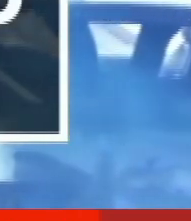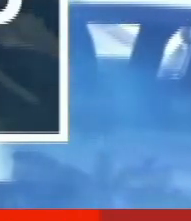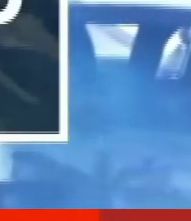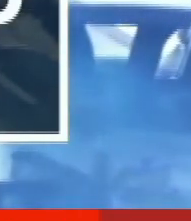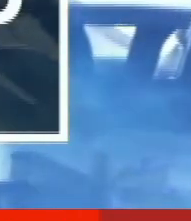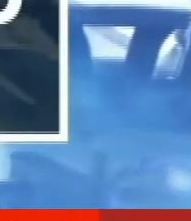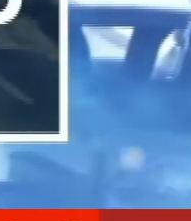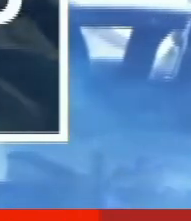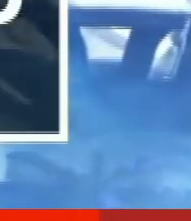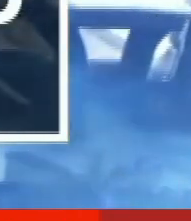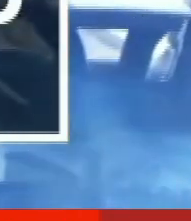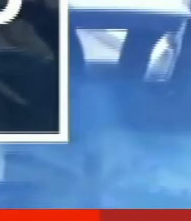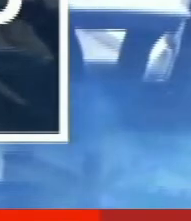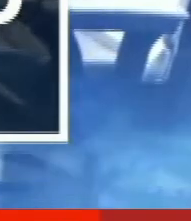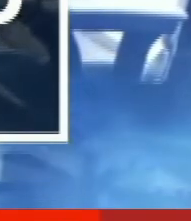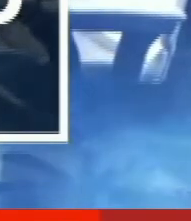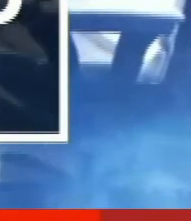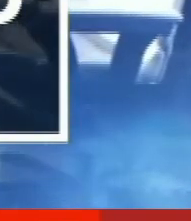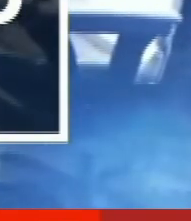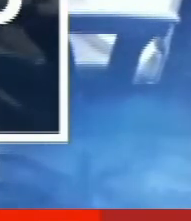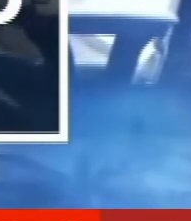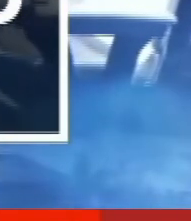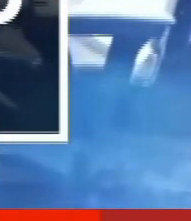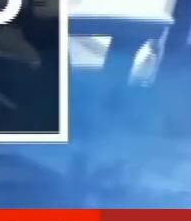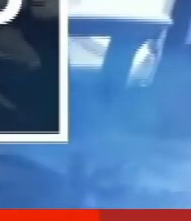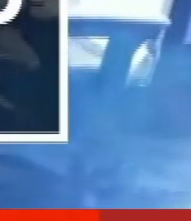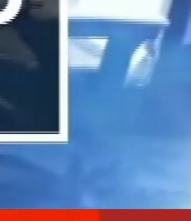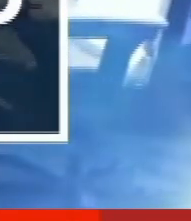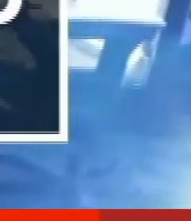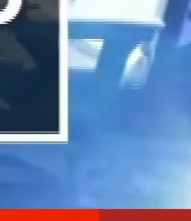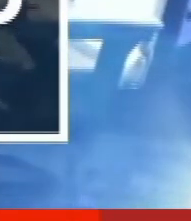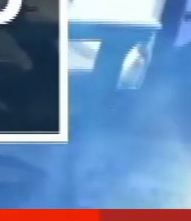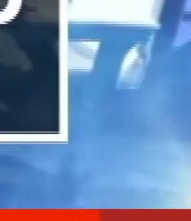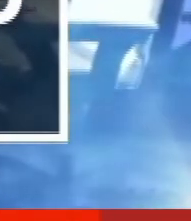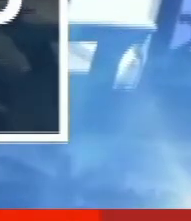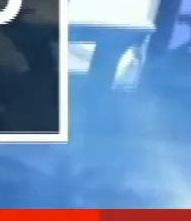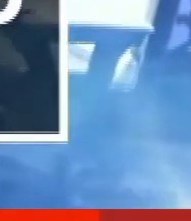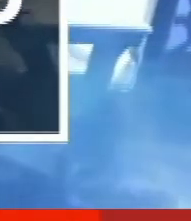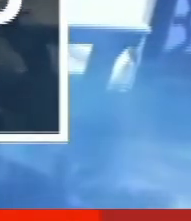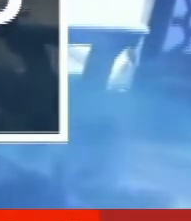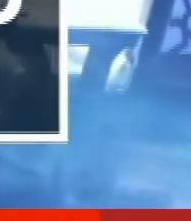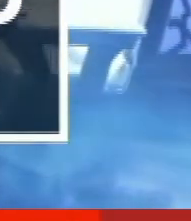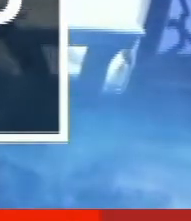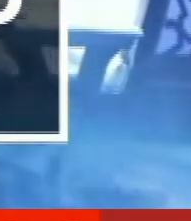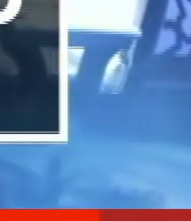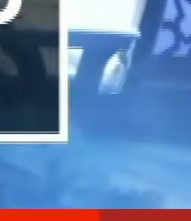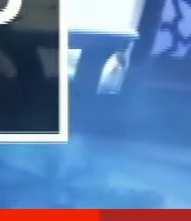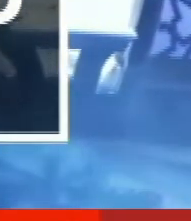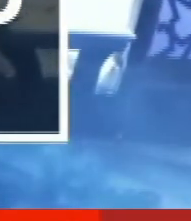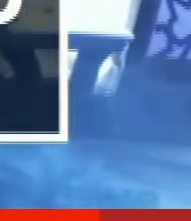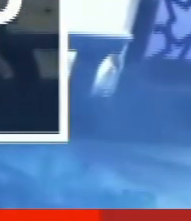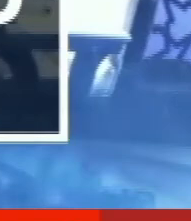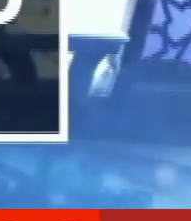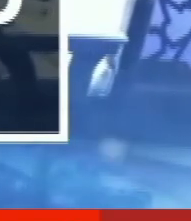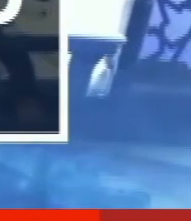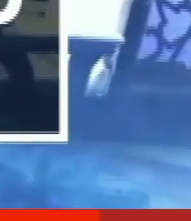حوائجنا كريم، وكافاهم بما وهبوا قصورا.